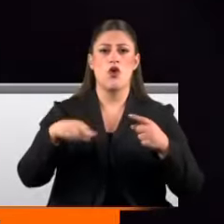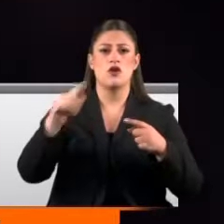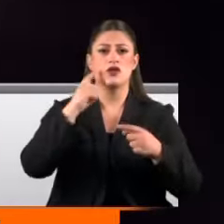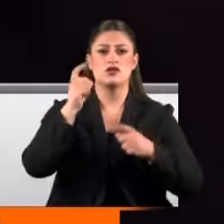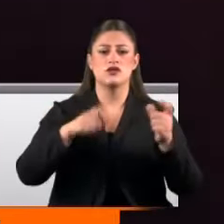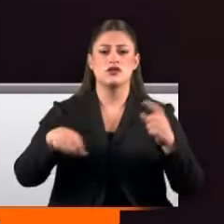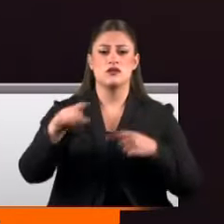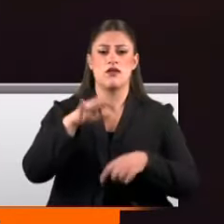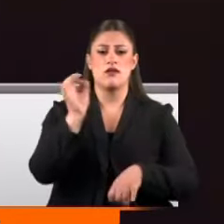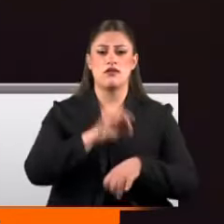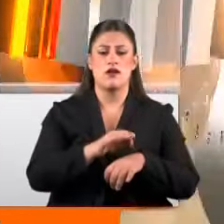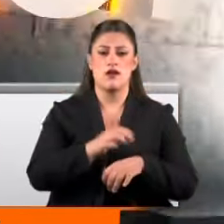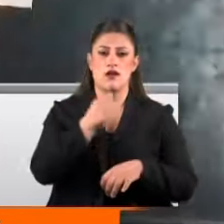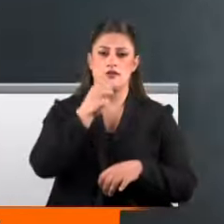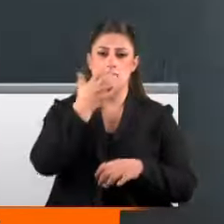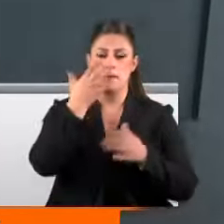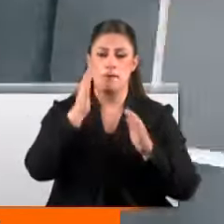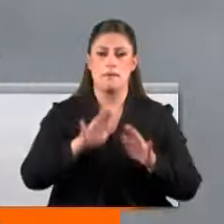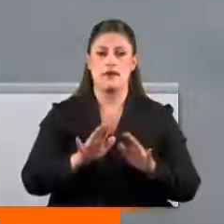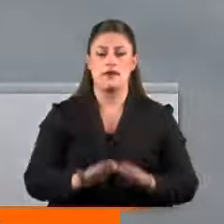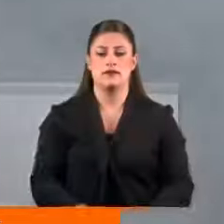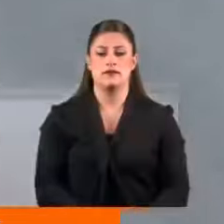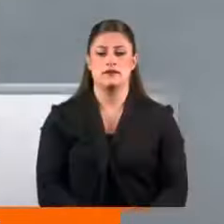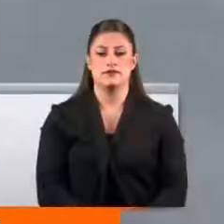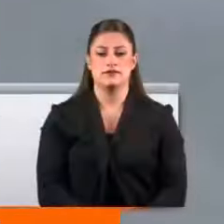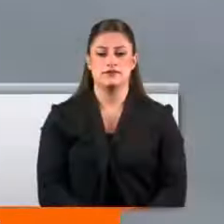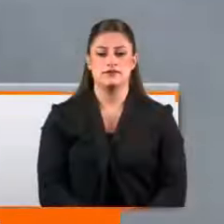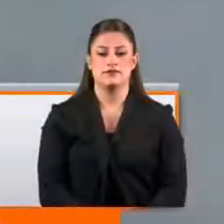kaçak yolcuyu beklediler.